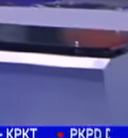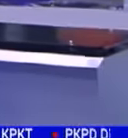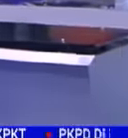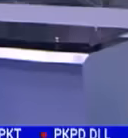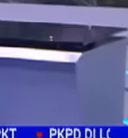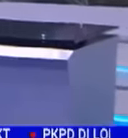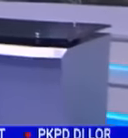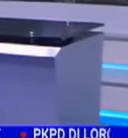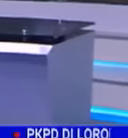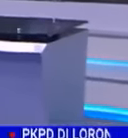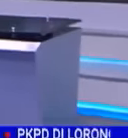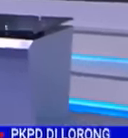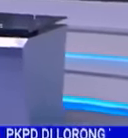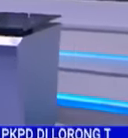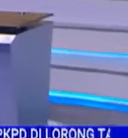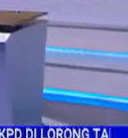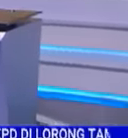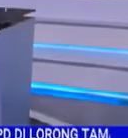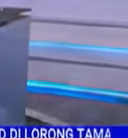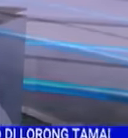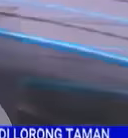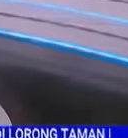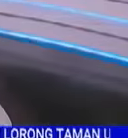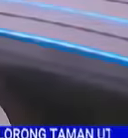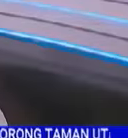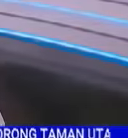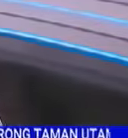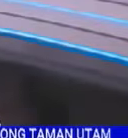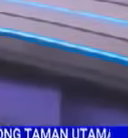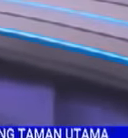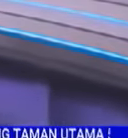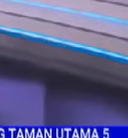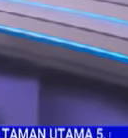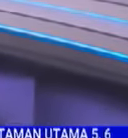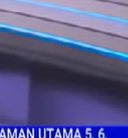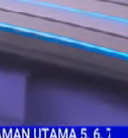Teruskan setia bersama kami.